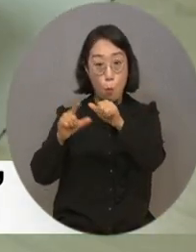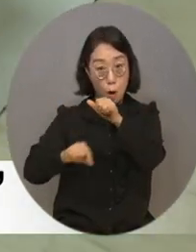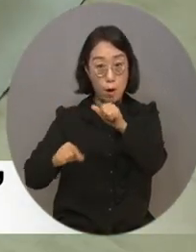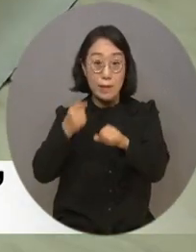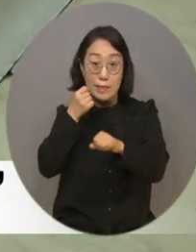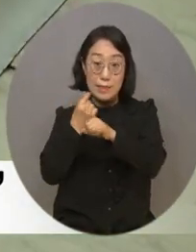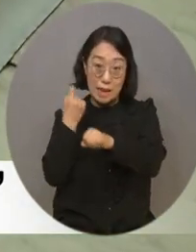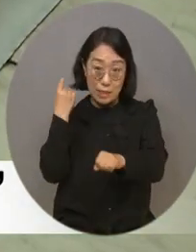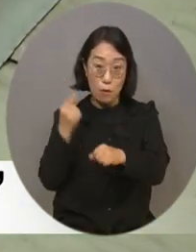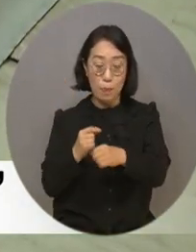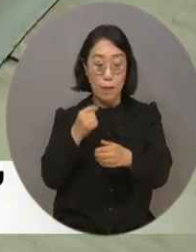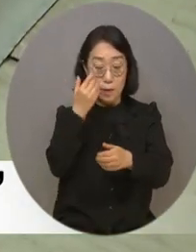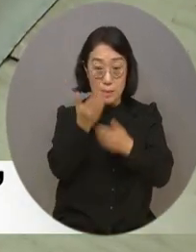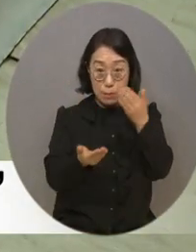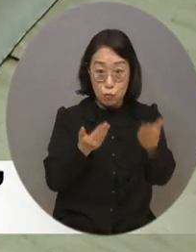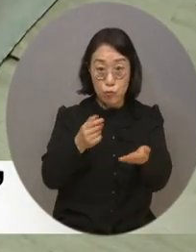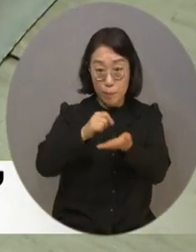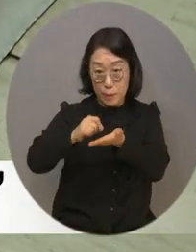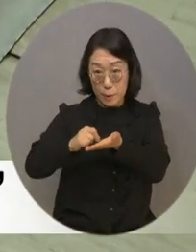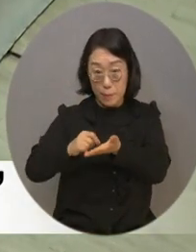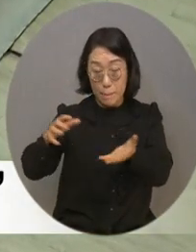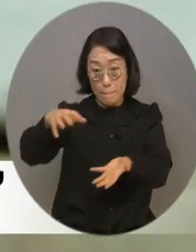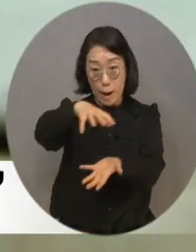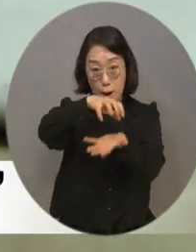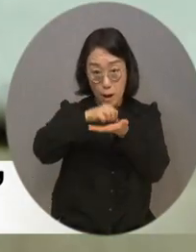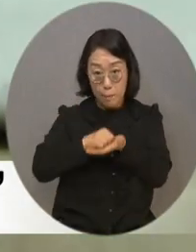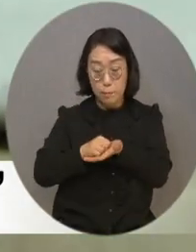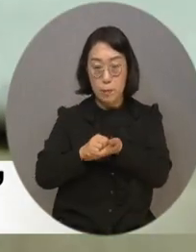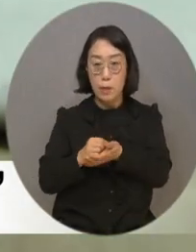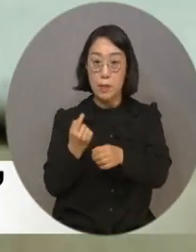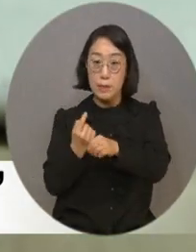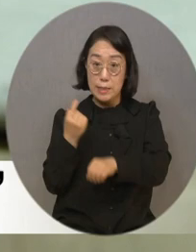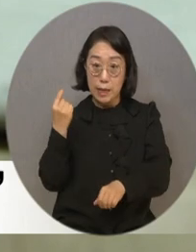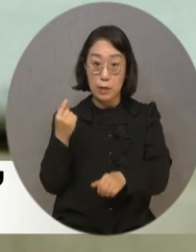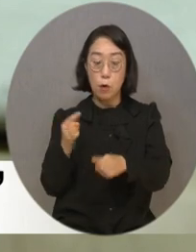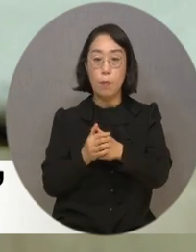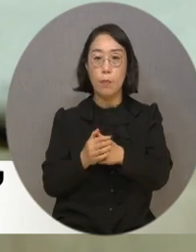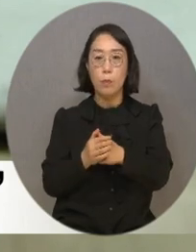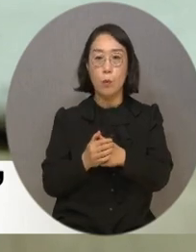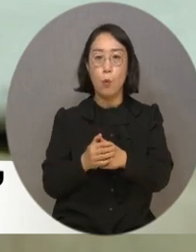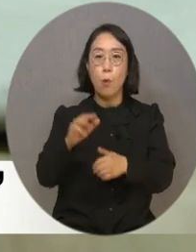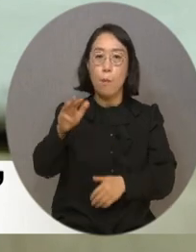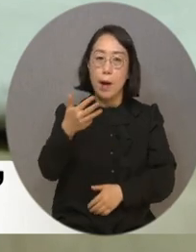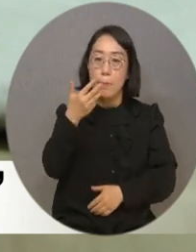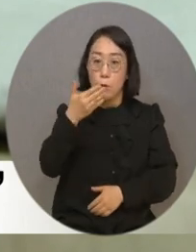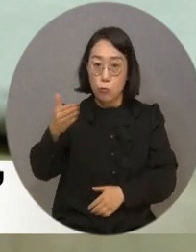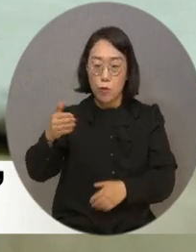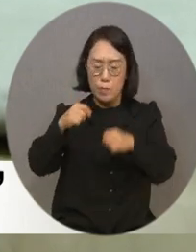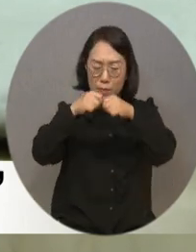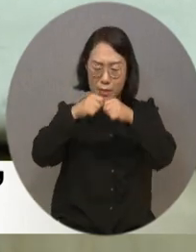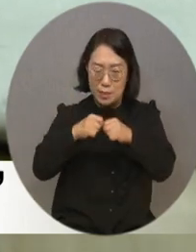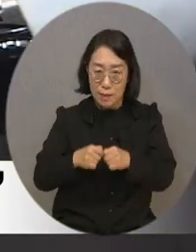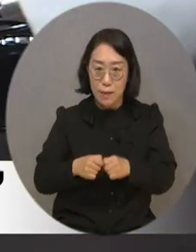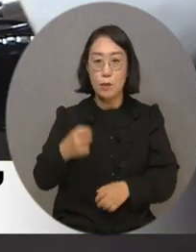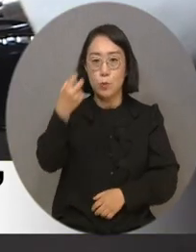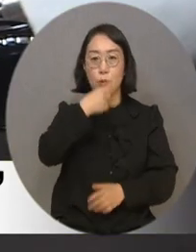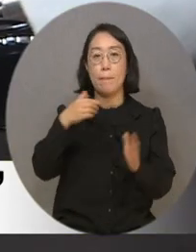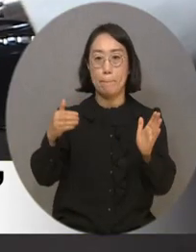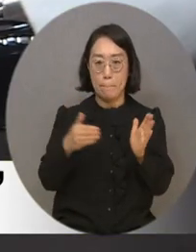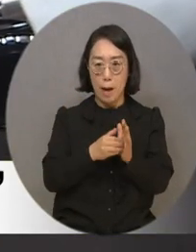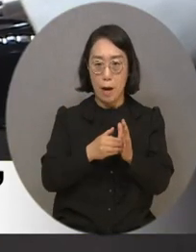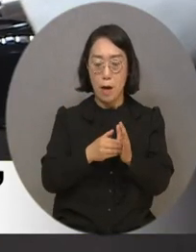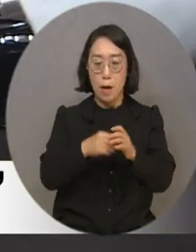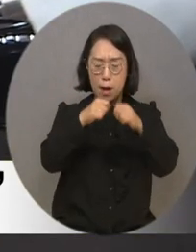43,823명을 대상으로 설문조사하고 지난해 7월부터 9월 810명을 대상으로 심층 조사를 실시했습니다.